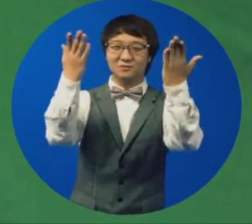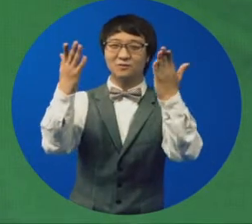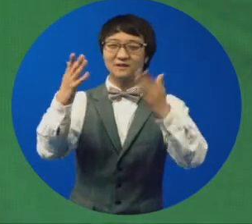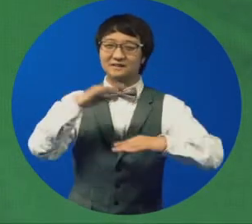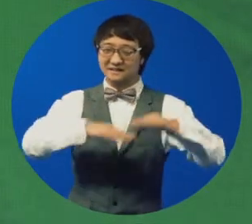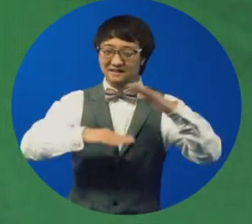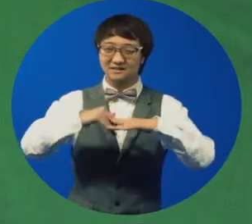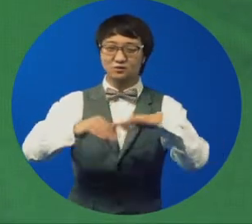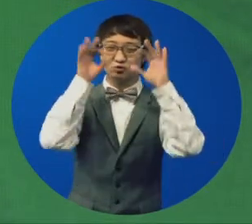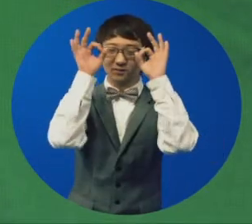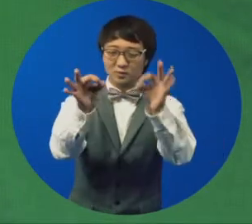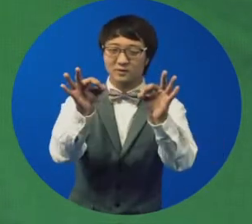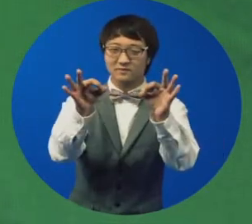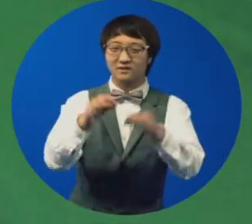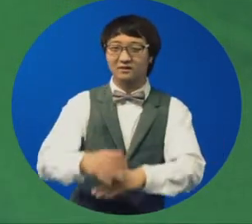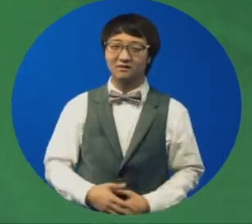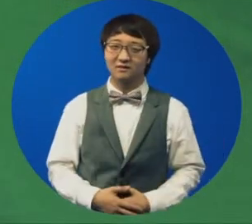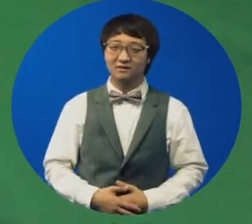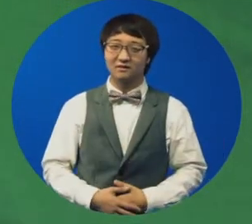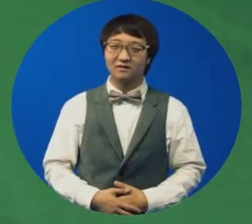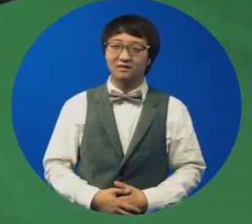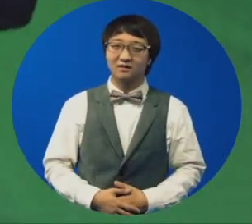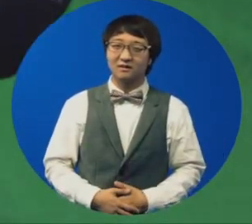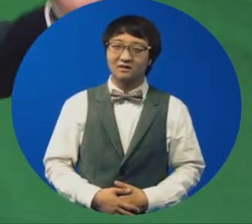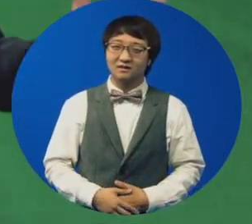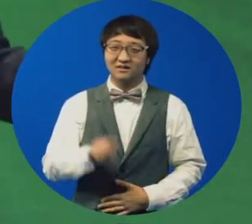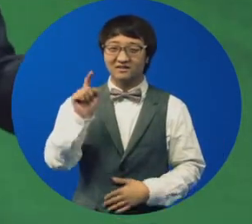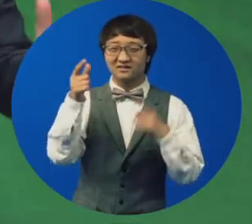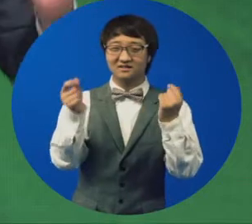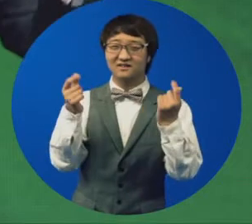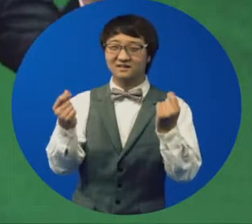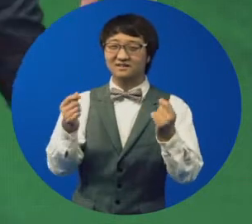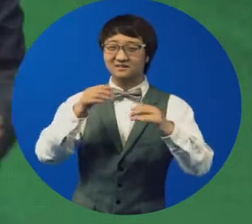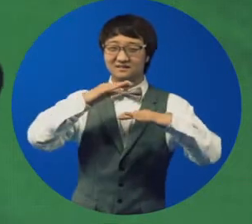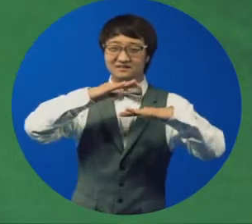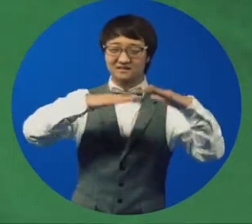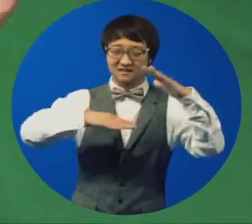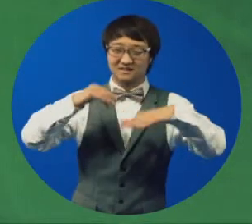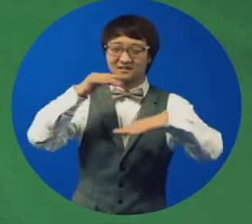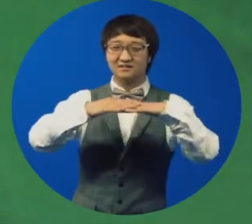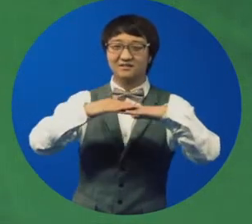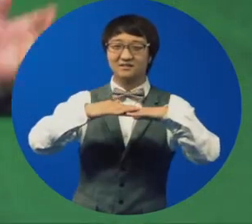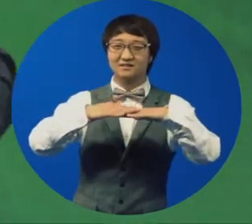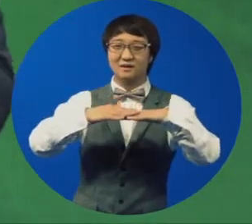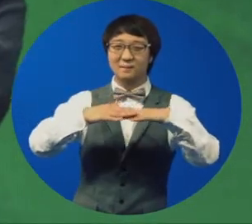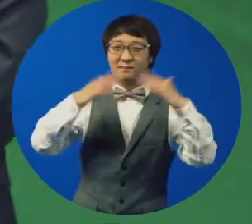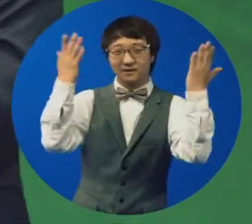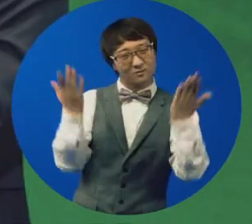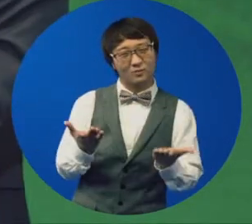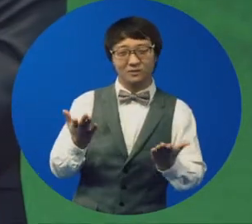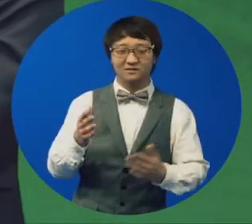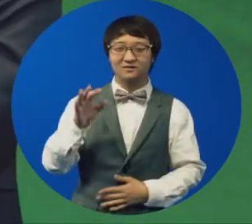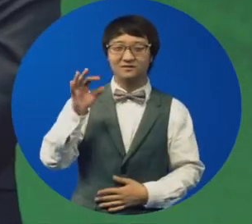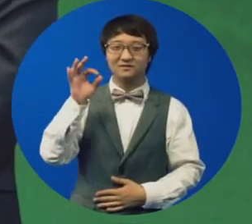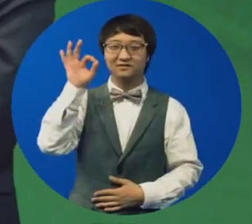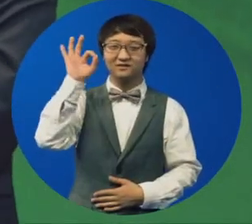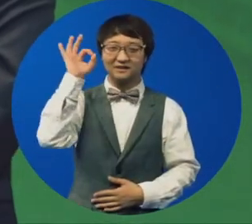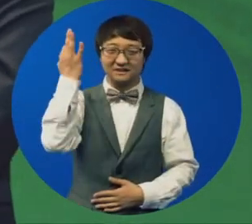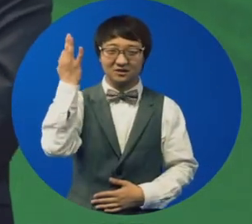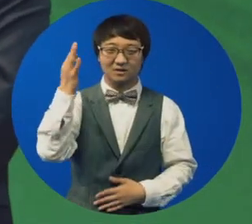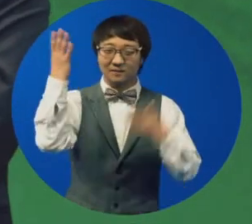아마도 사람들에게 이 전쟁을 통해 내가 하나님께 이렇게 제사를 드린다고 하는 것을 인정을 받고 싶었는지 모르겠습니다.